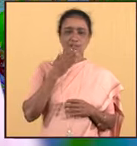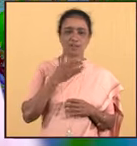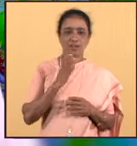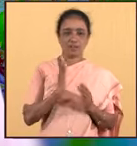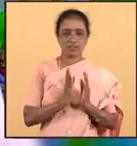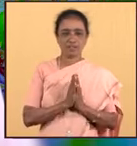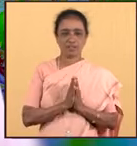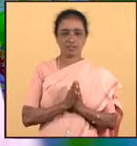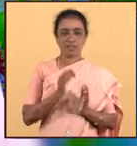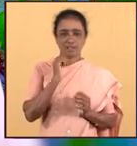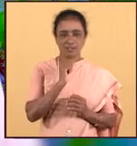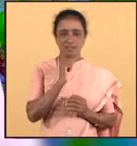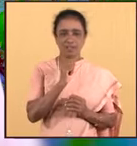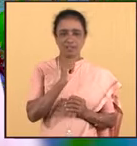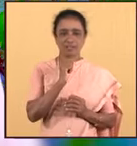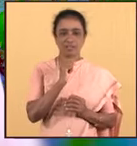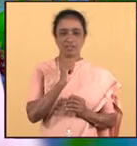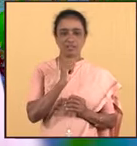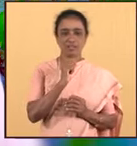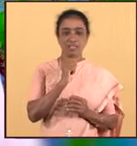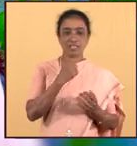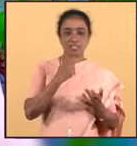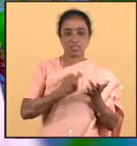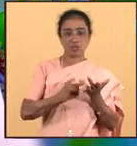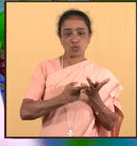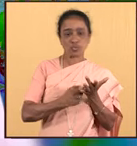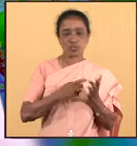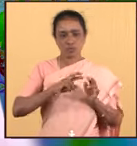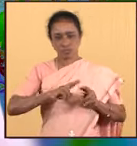கேள்வி, 8வது சட்ட திருத்தத்தில்,